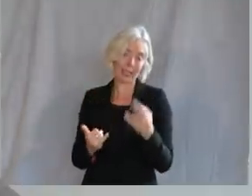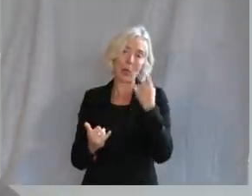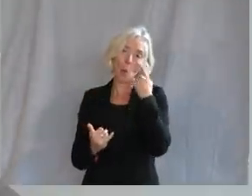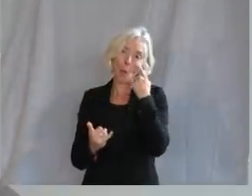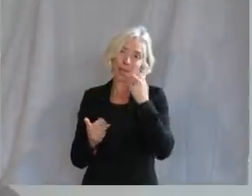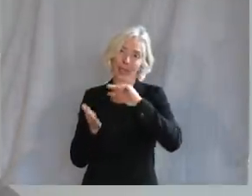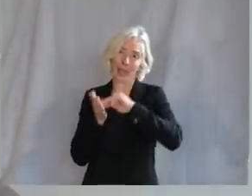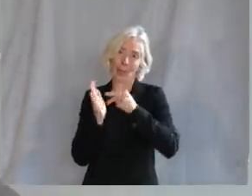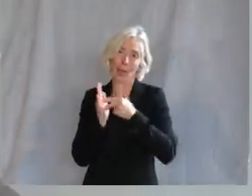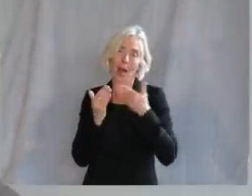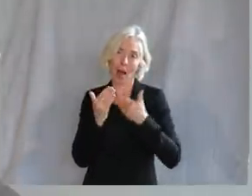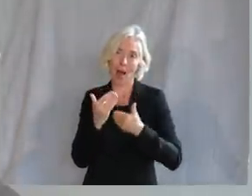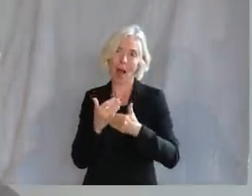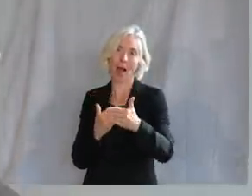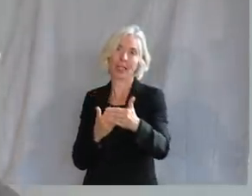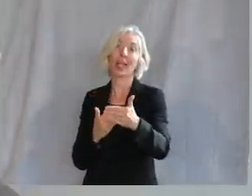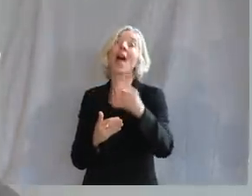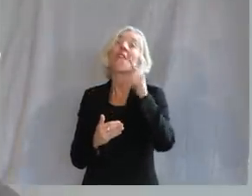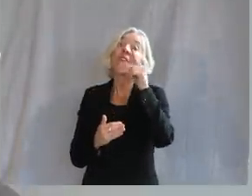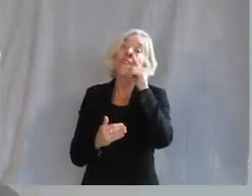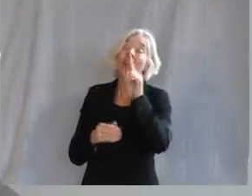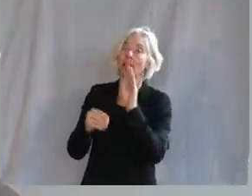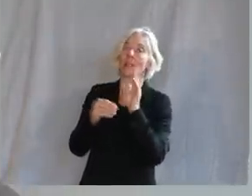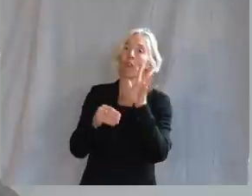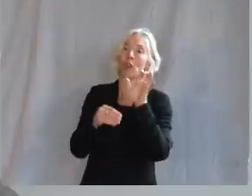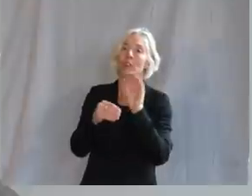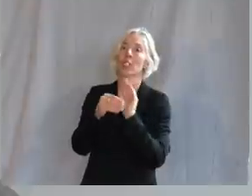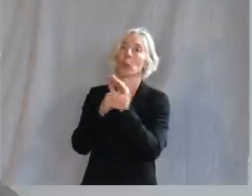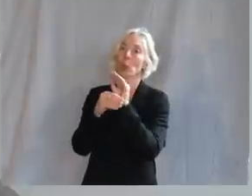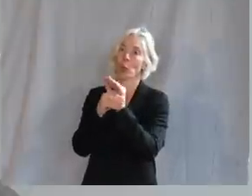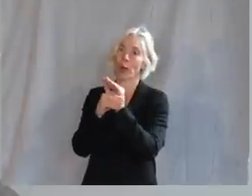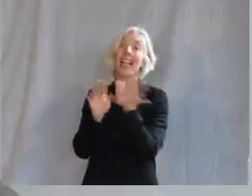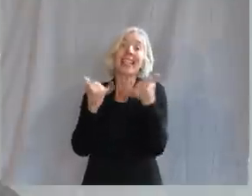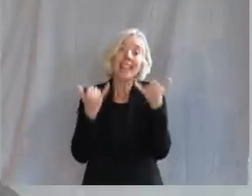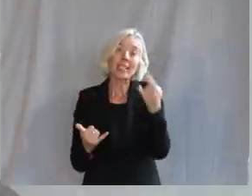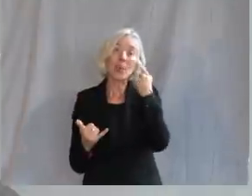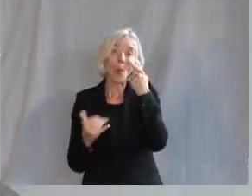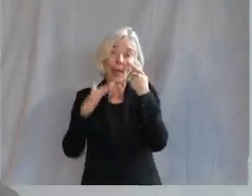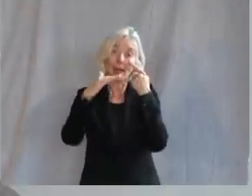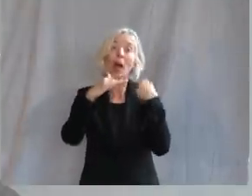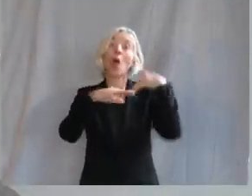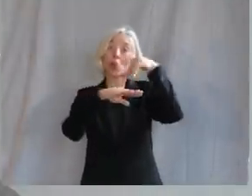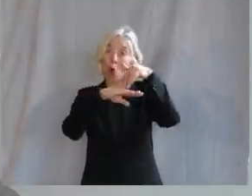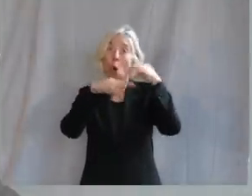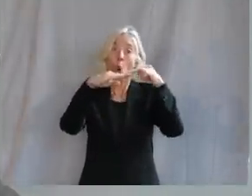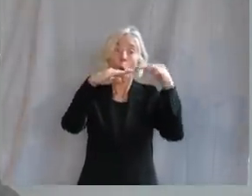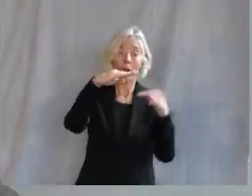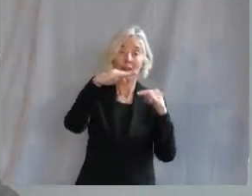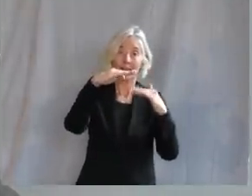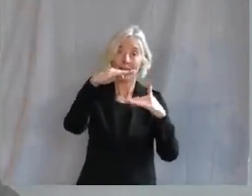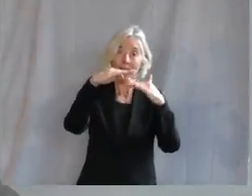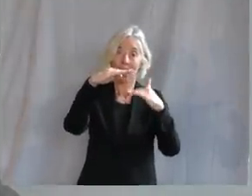oder die jetzt veröffentlicht werden. Wie gesagt, wir sind noch unter der 50, sodass wir mit den noch etwas